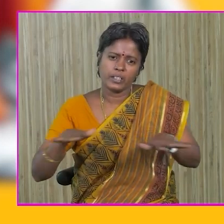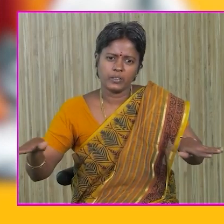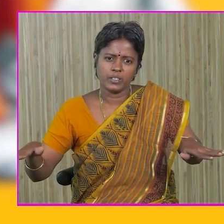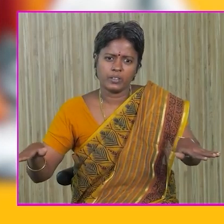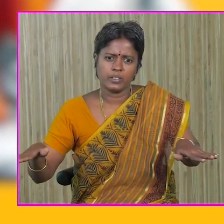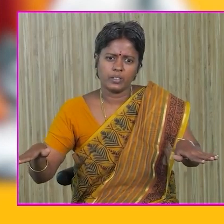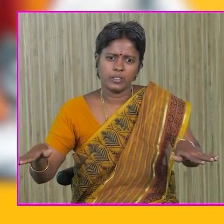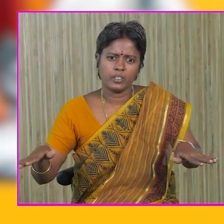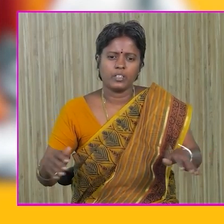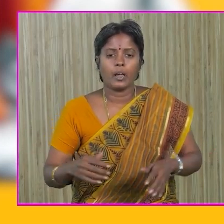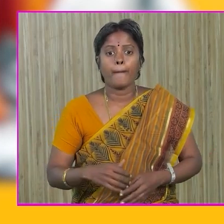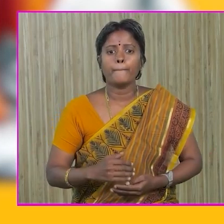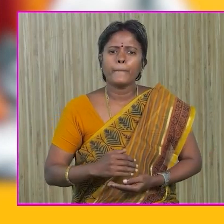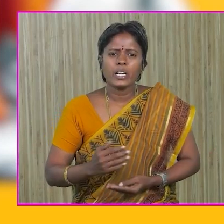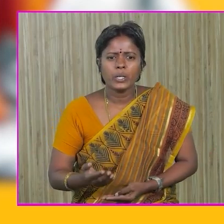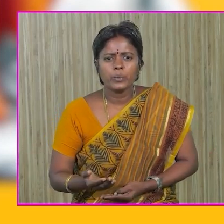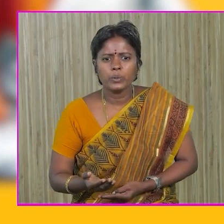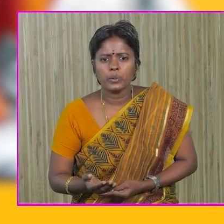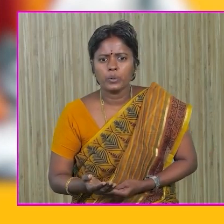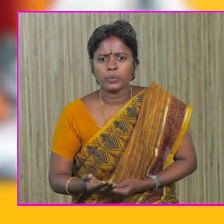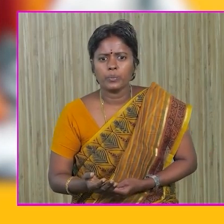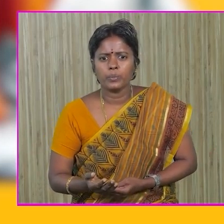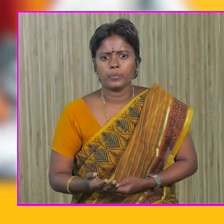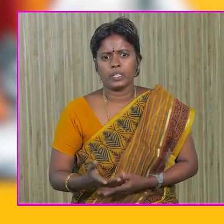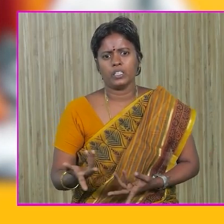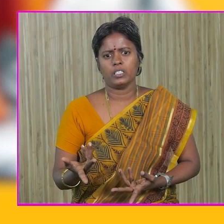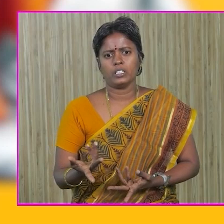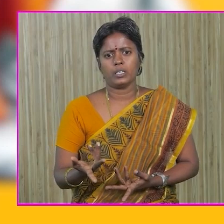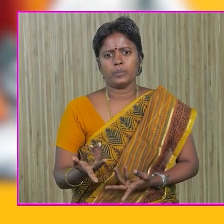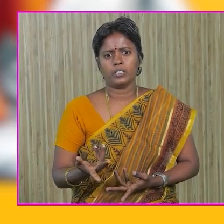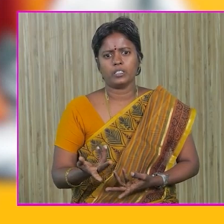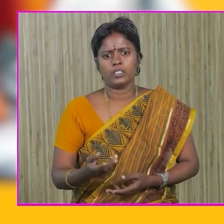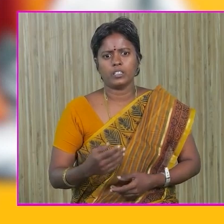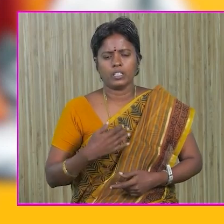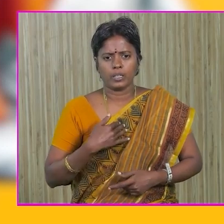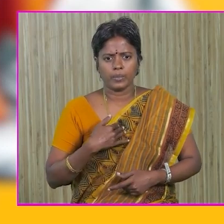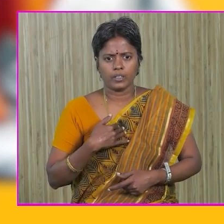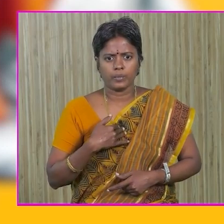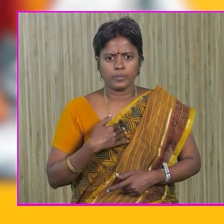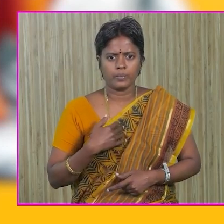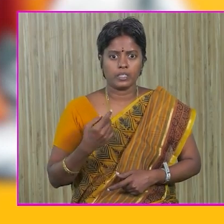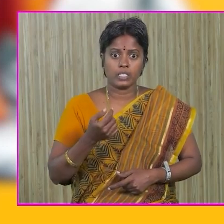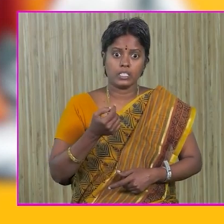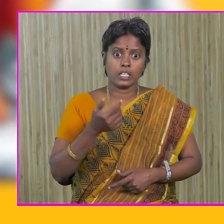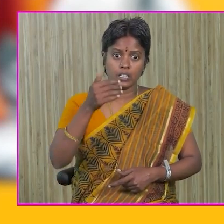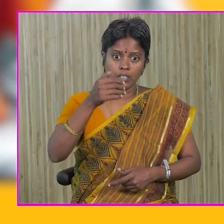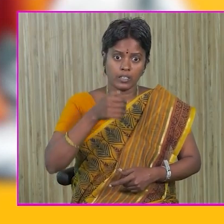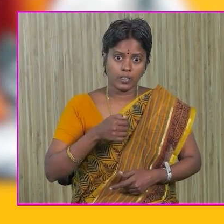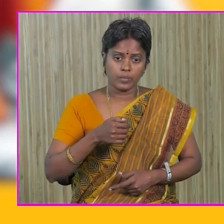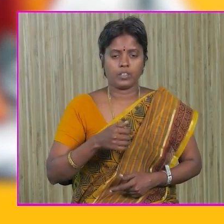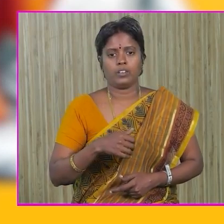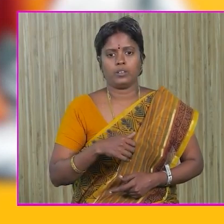கொள்ளும் காலம் எது? பணிவு கொள்ளும் காலம் என்பது நமக்கு செல்வம் சேர்ந்த